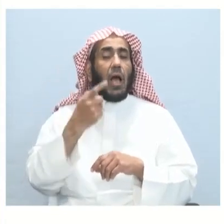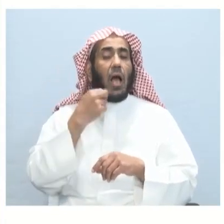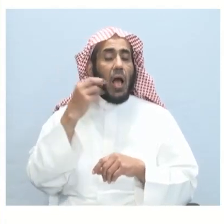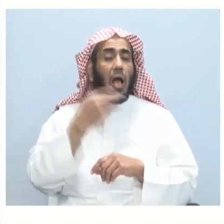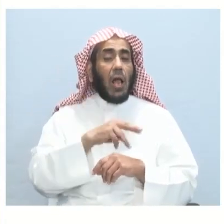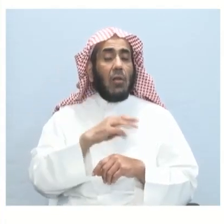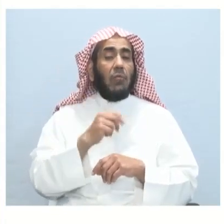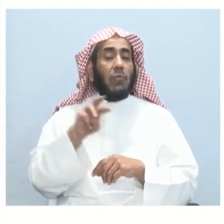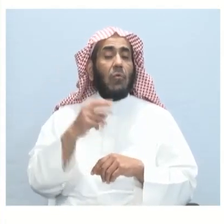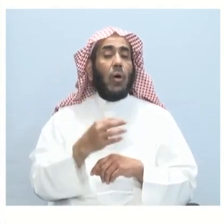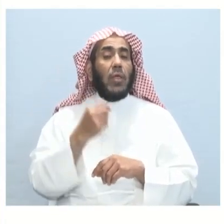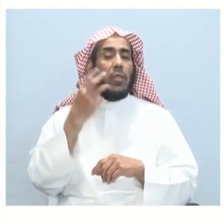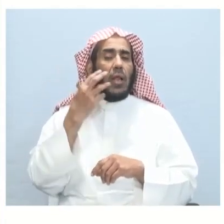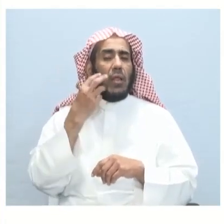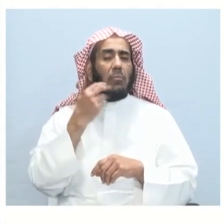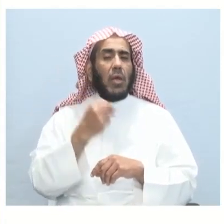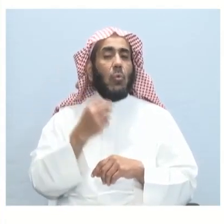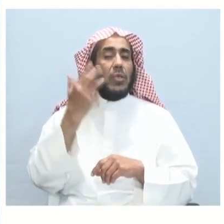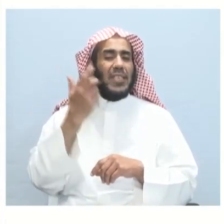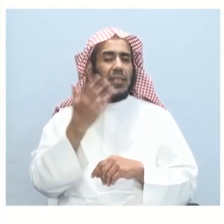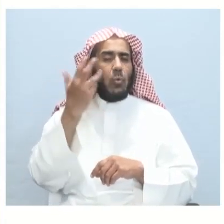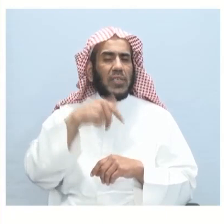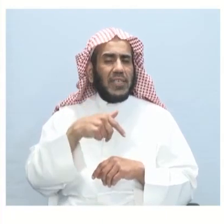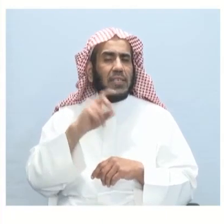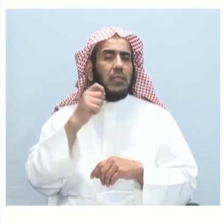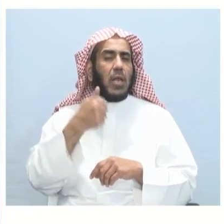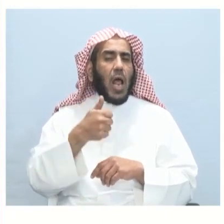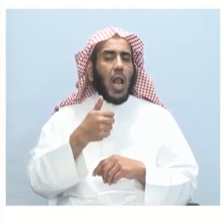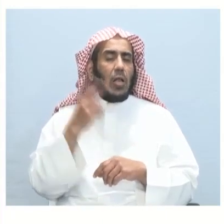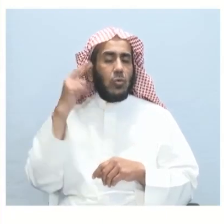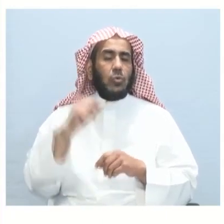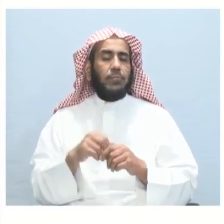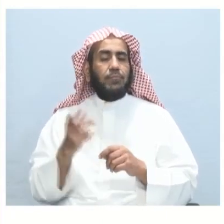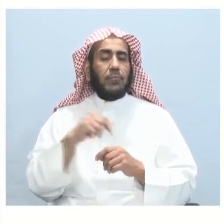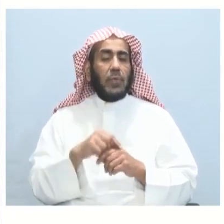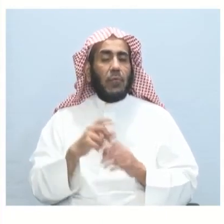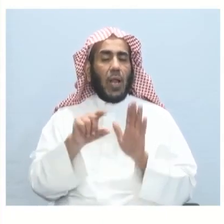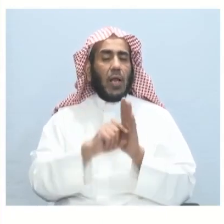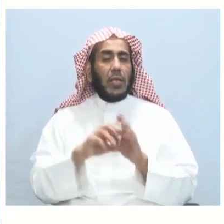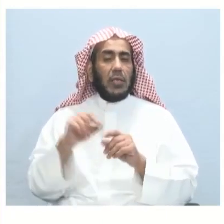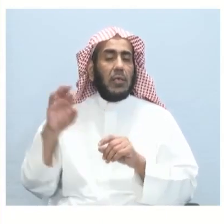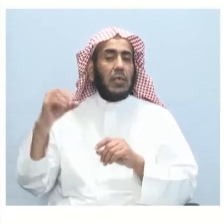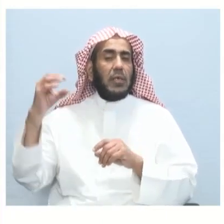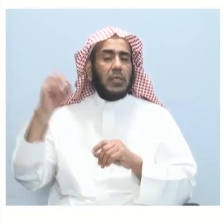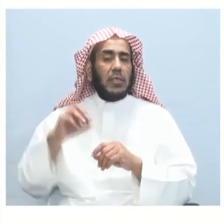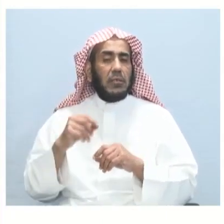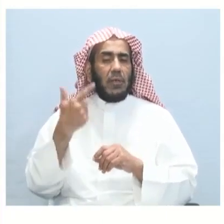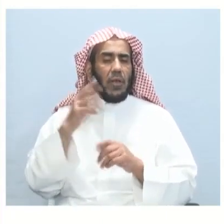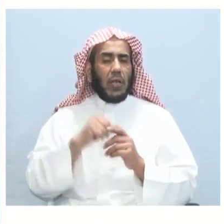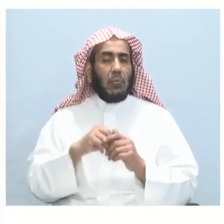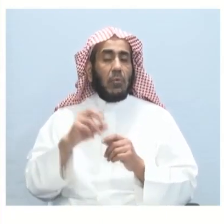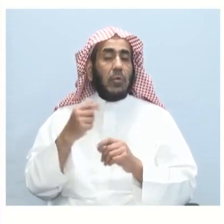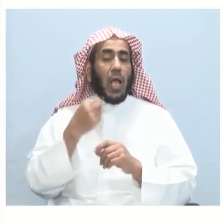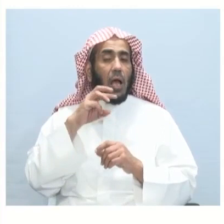1399 ريال سعودي ثم في الخليه سي سفن نكتب